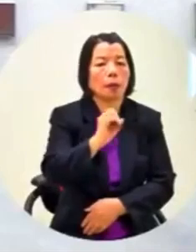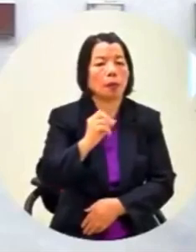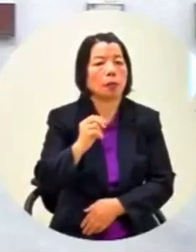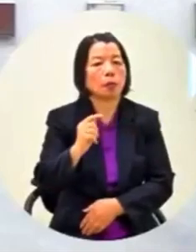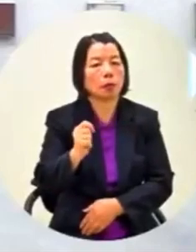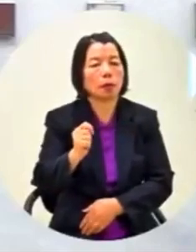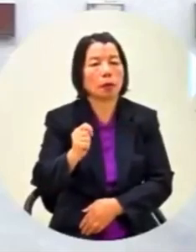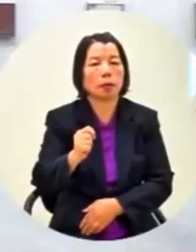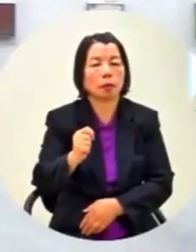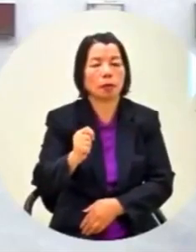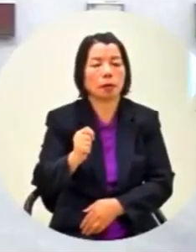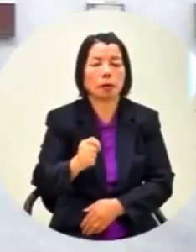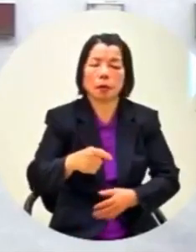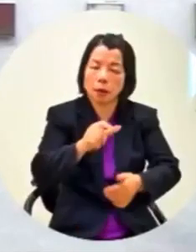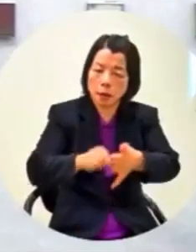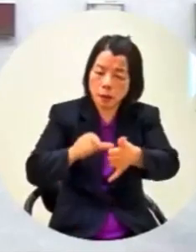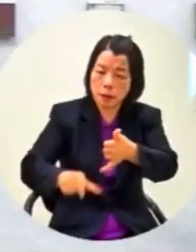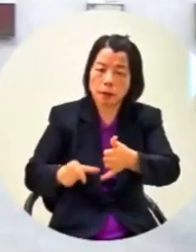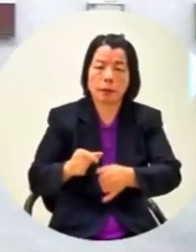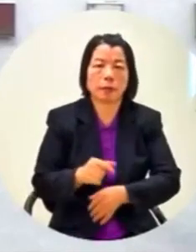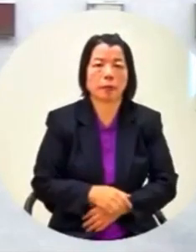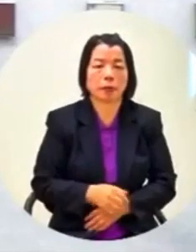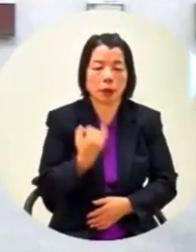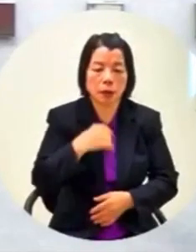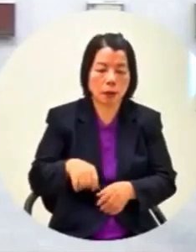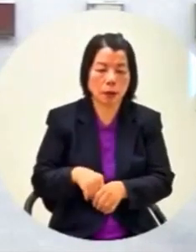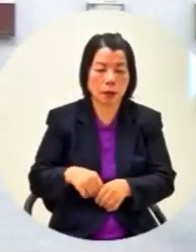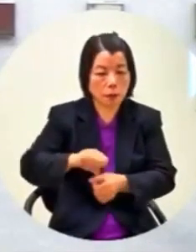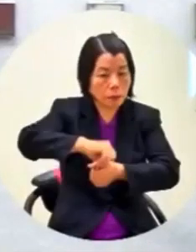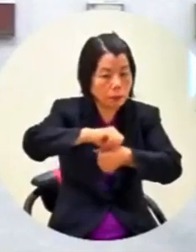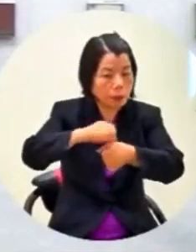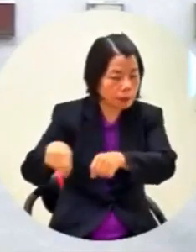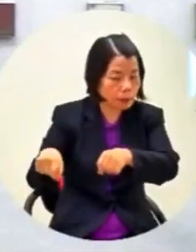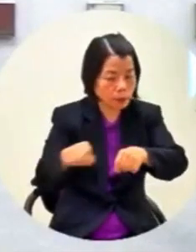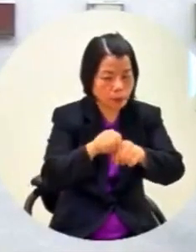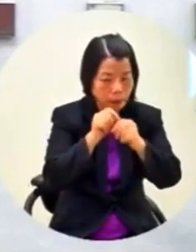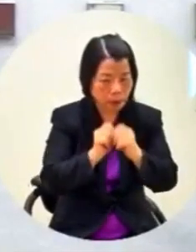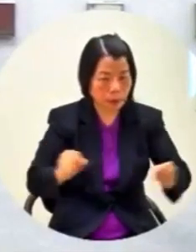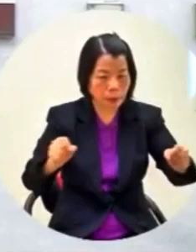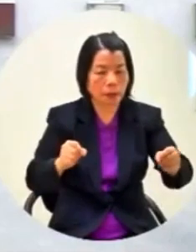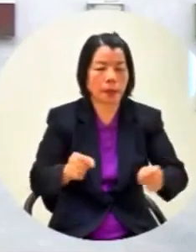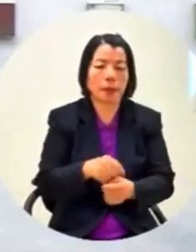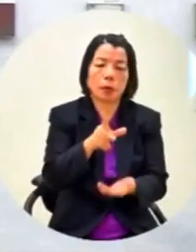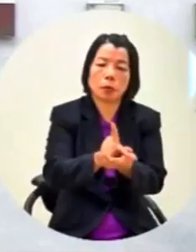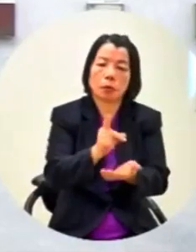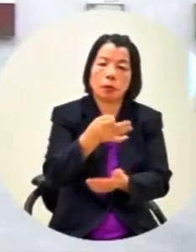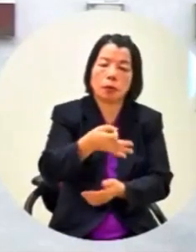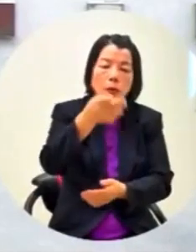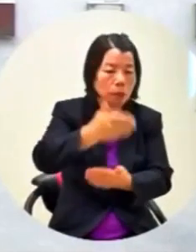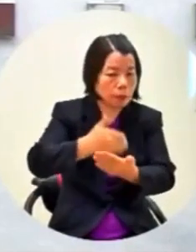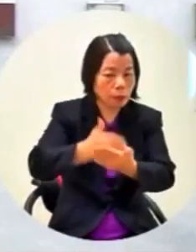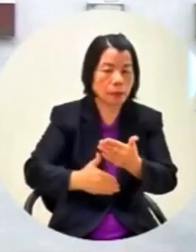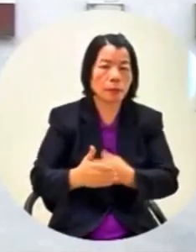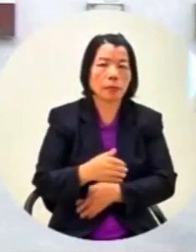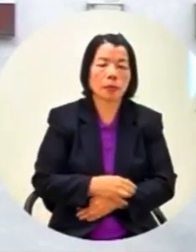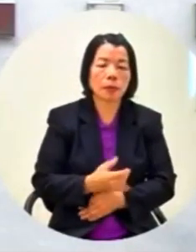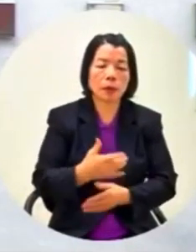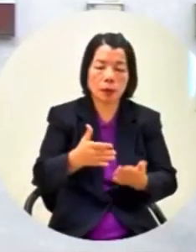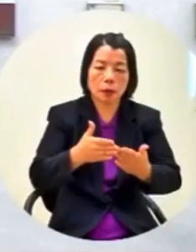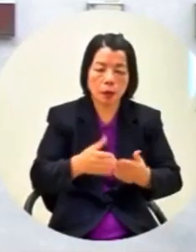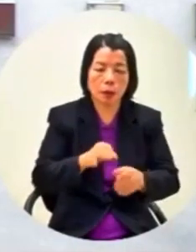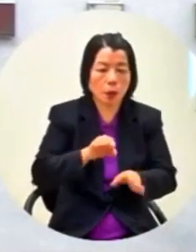们视个案延长营运期，酌减租金，延长缴纳的权利